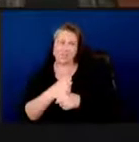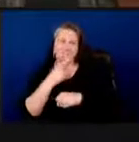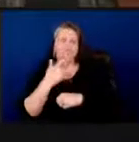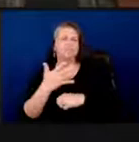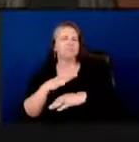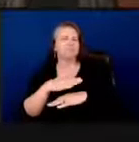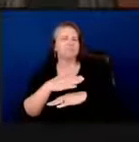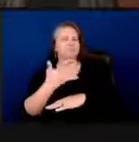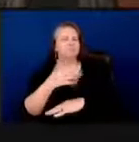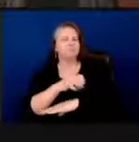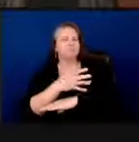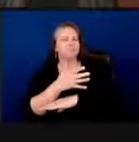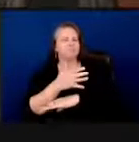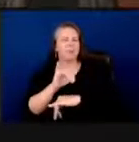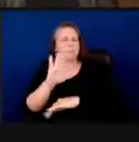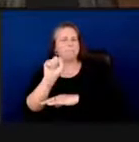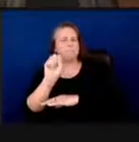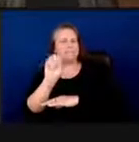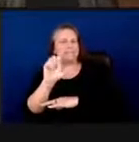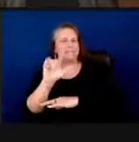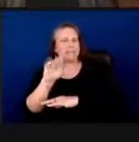idadi kamili lini?